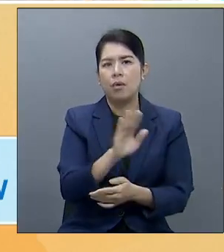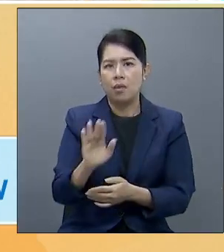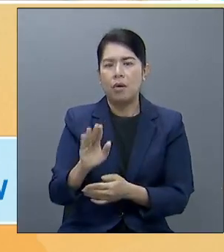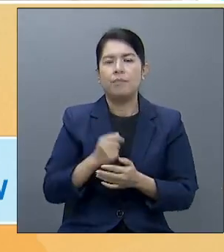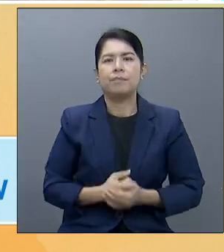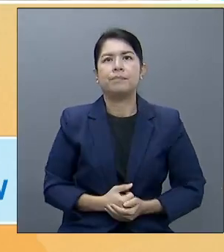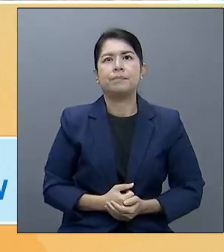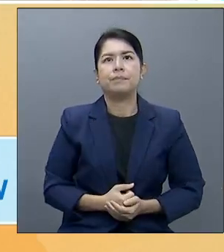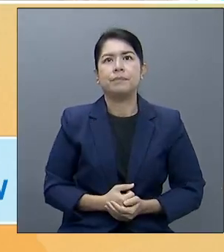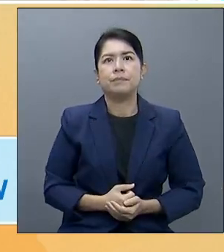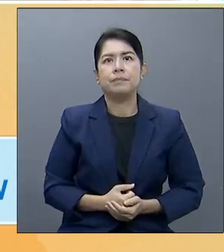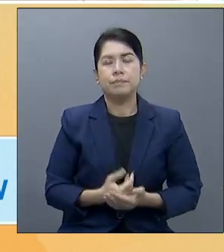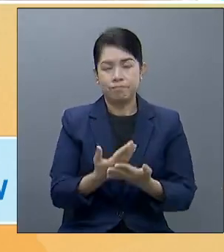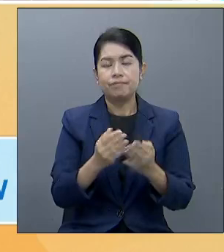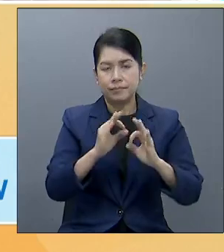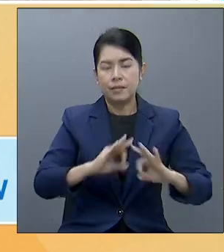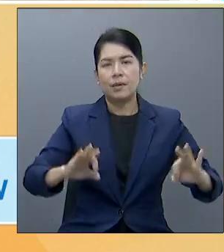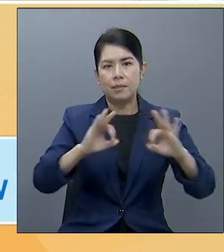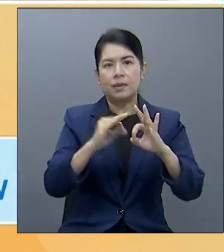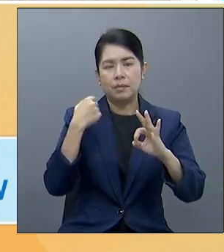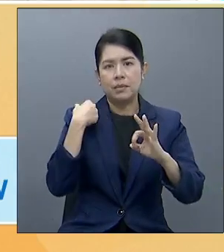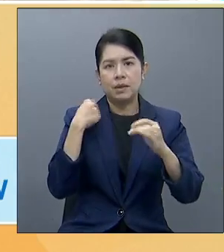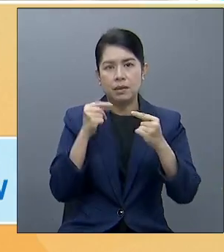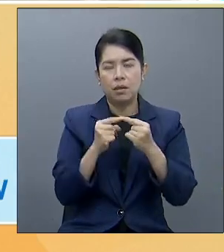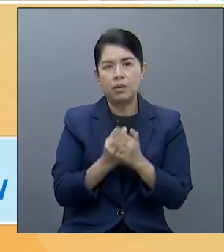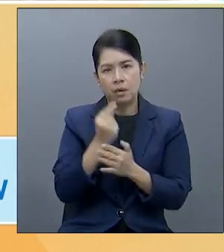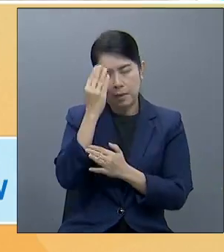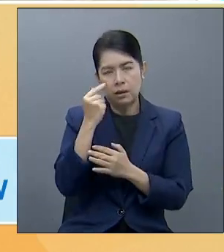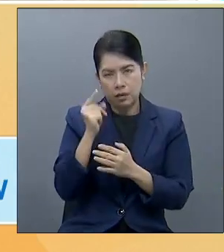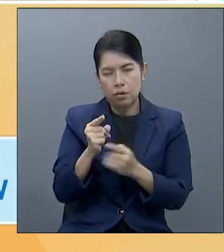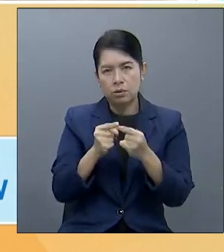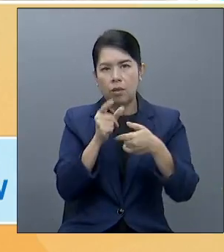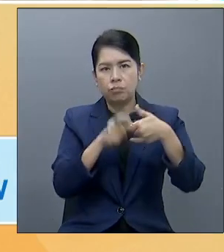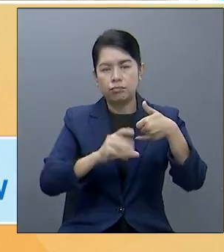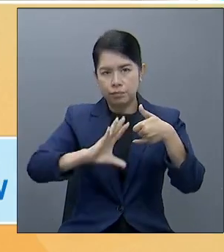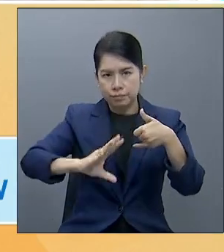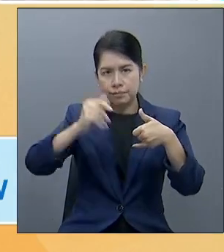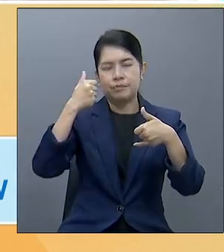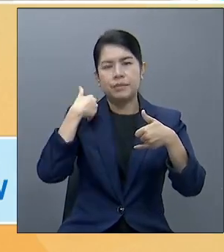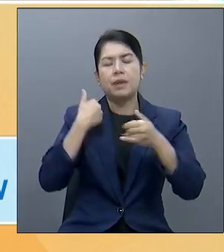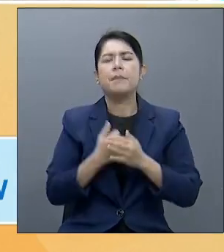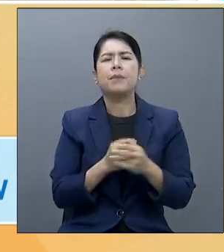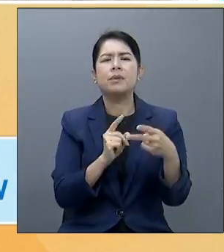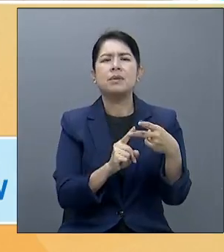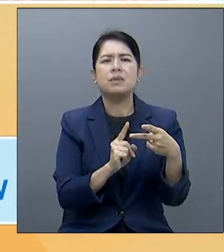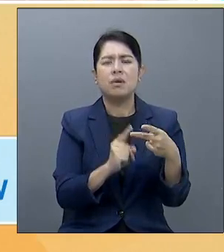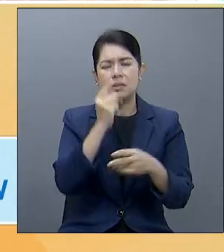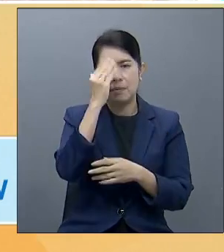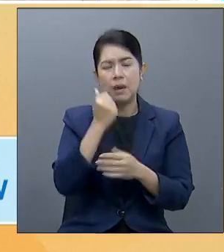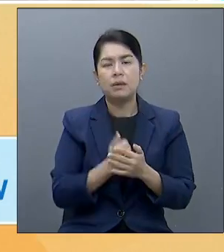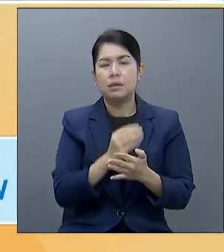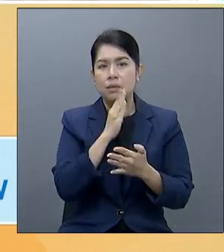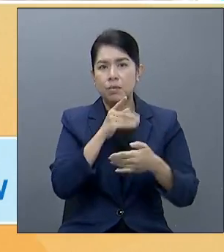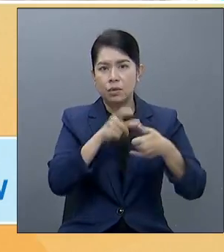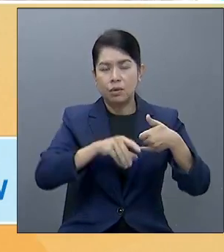ในสังคมนะคะนี่คือข้อแรกที่เราคิดว่าเราควรจะต้องทำให้เกิดให้ได้นะคะส่วนข้อที่สองเราก็คงไม่ใช่แค่เขาเกิดมาแล้วจ